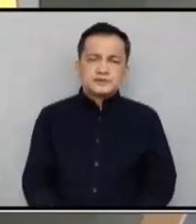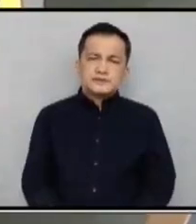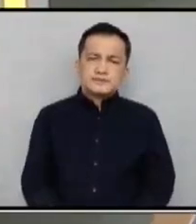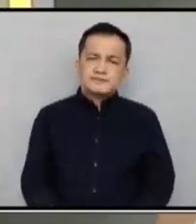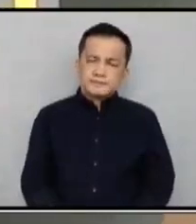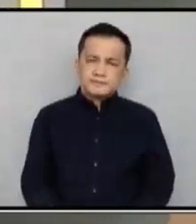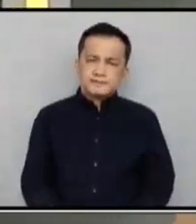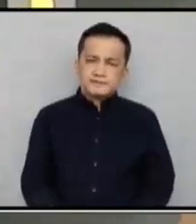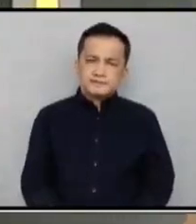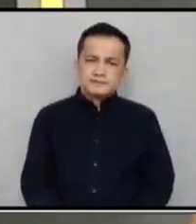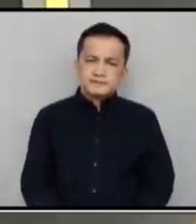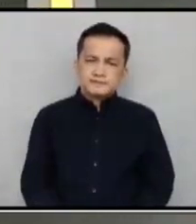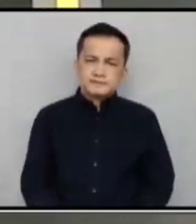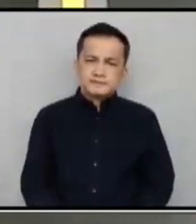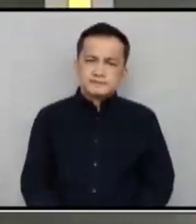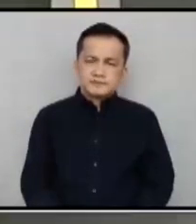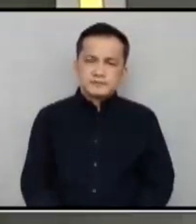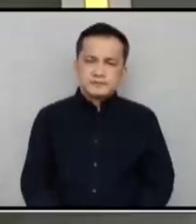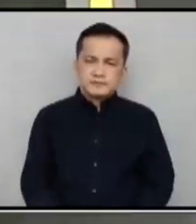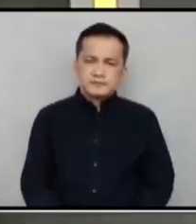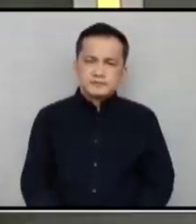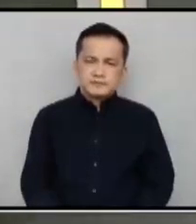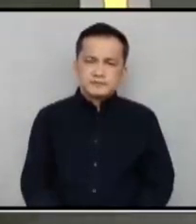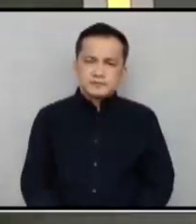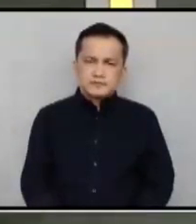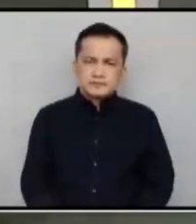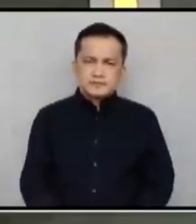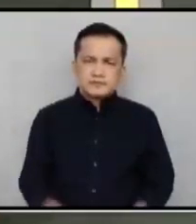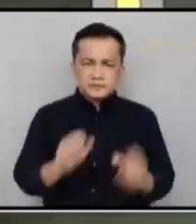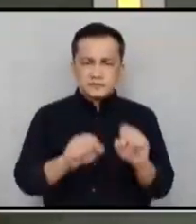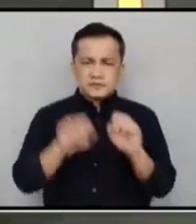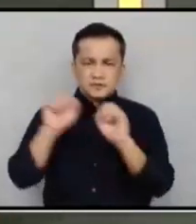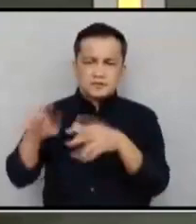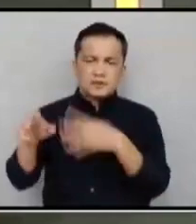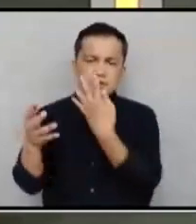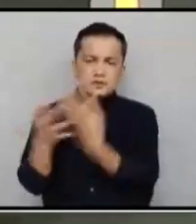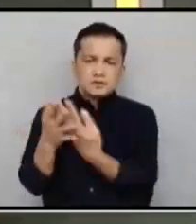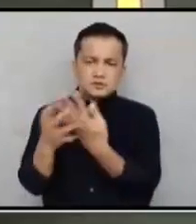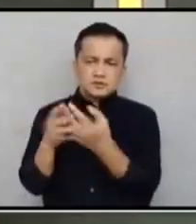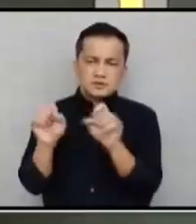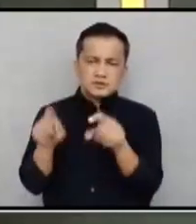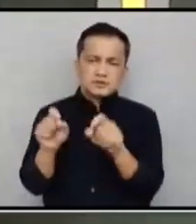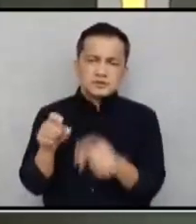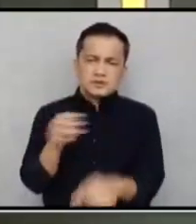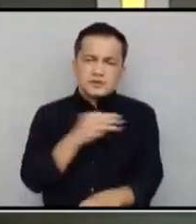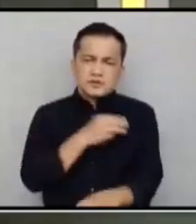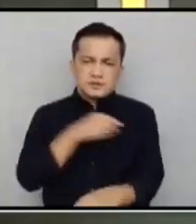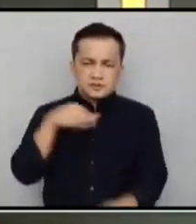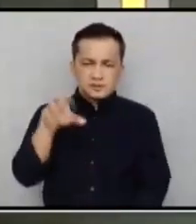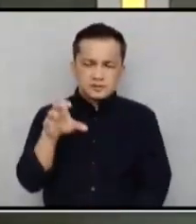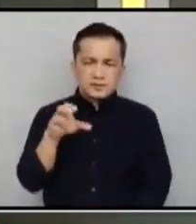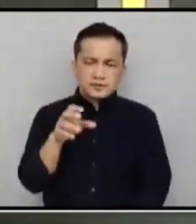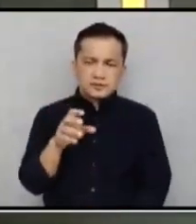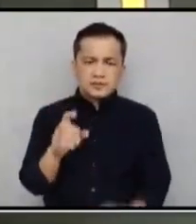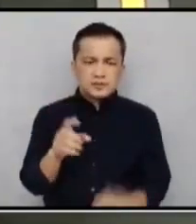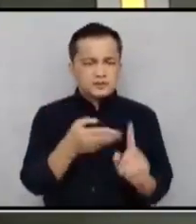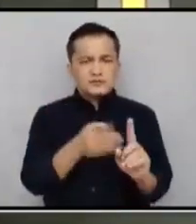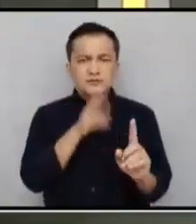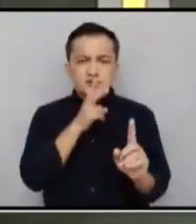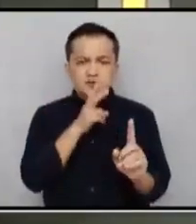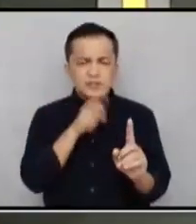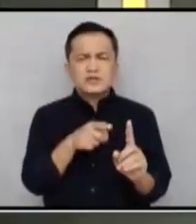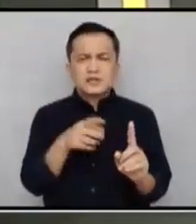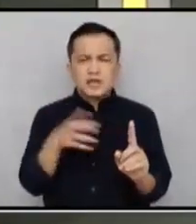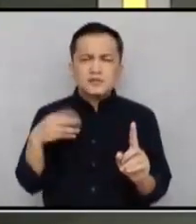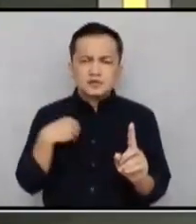Kalabosong isang criminology graduating student na umano'y tulak ng marijuana sa Quezon City. Ang suspect, aminadong gumagamit